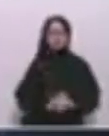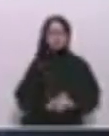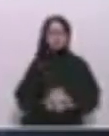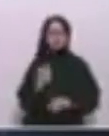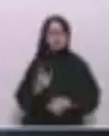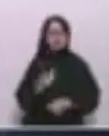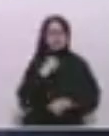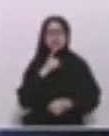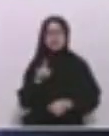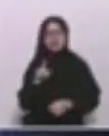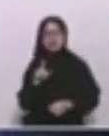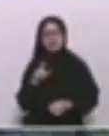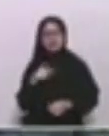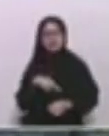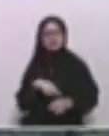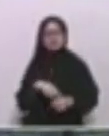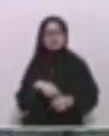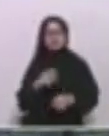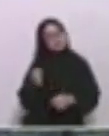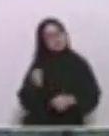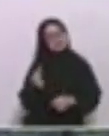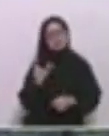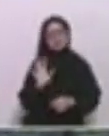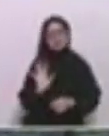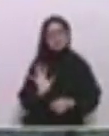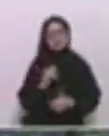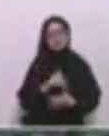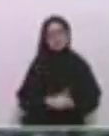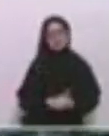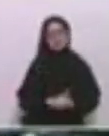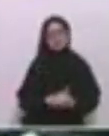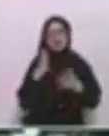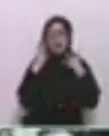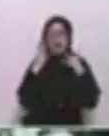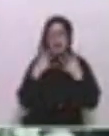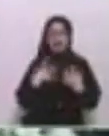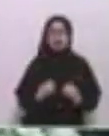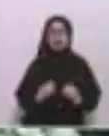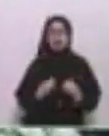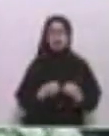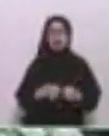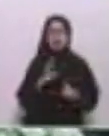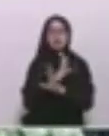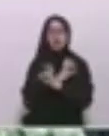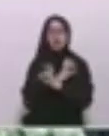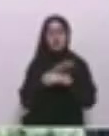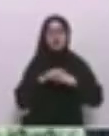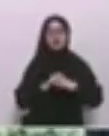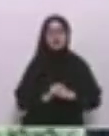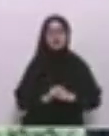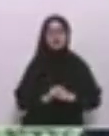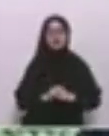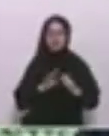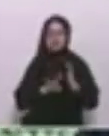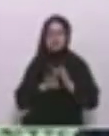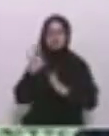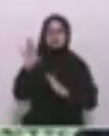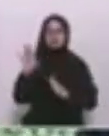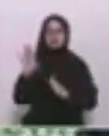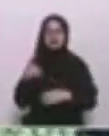pertanyaan saya sebenarnya ini kan simpel-simpel saja dengan harapan morali maju